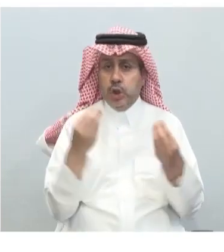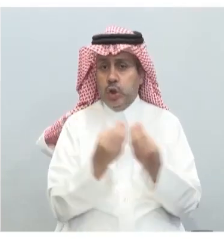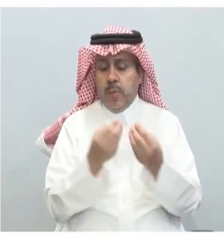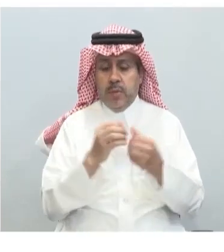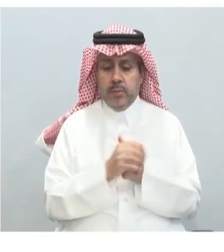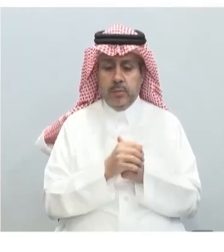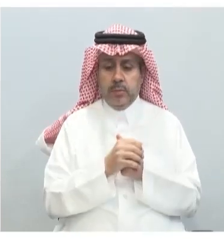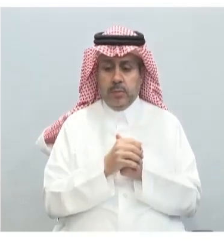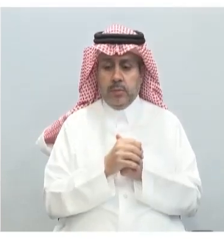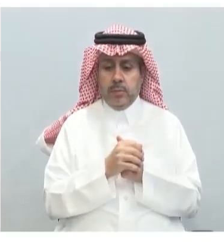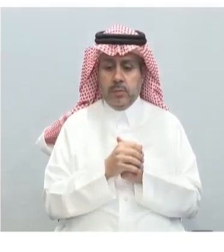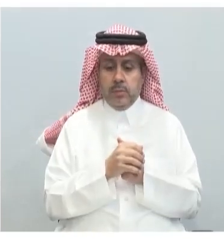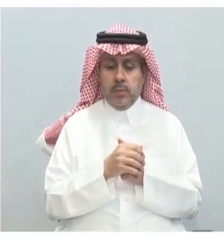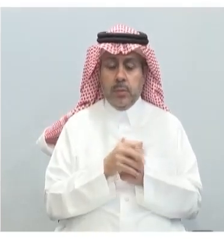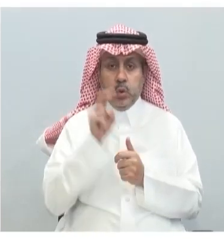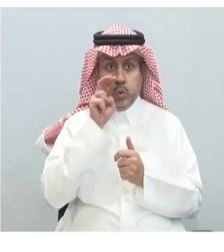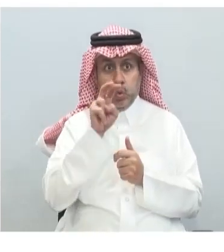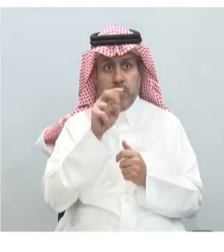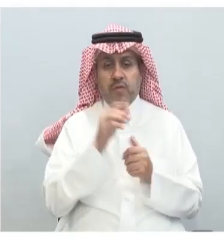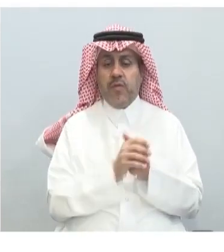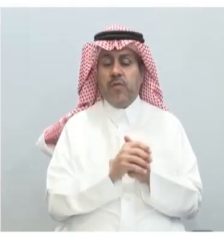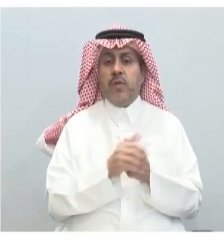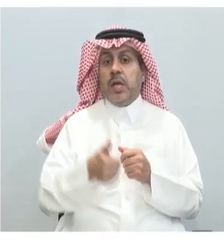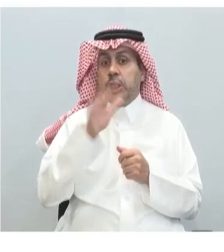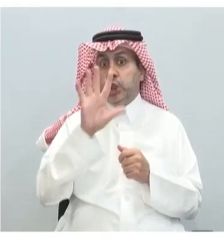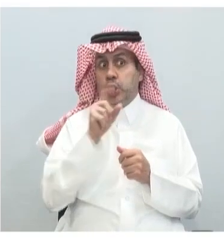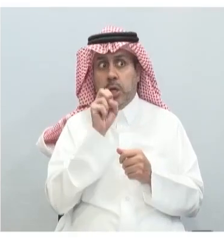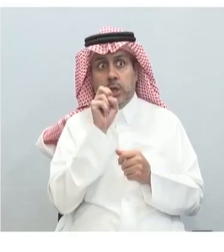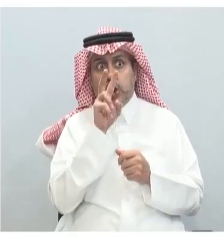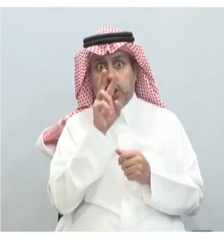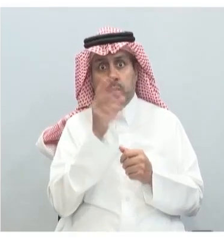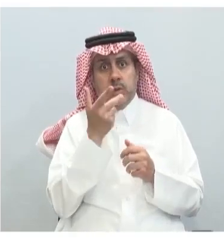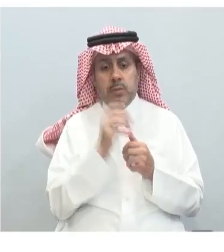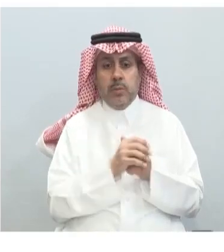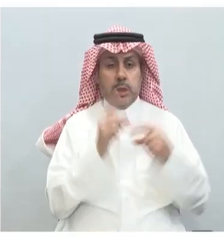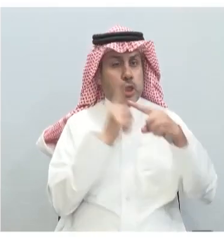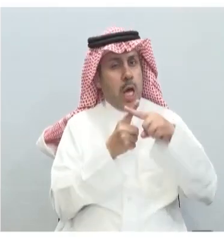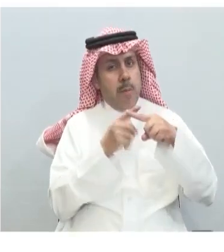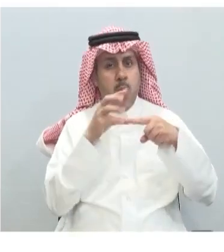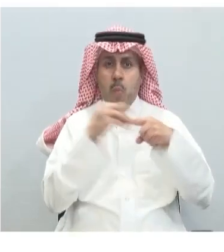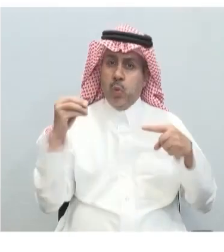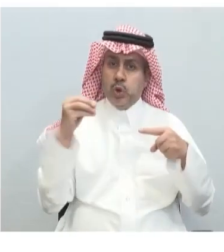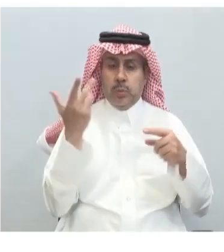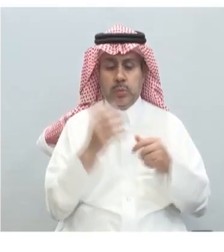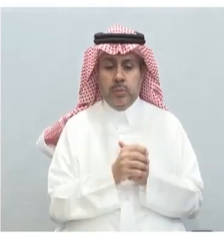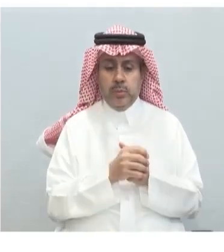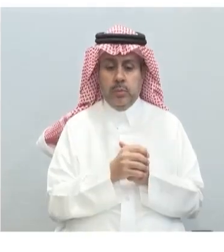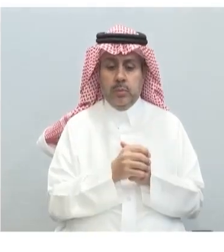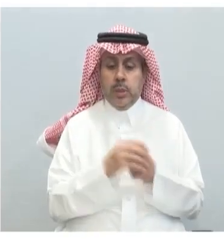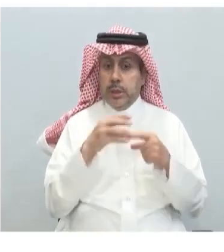طبعا ننتبه للاشارات لا ان ننتبه للاشارات وهنا موجب سيكون الناتج سال